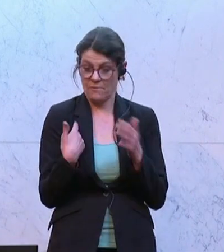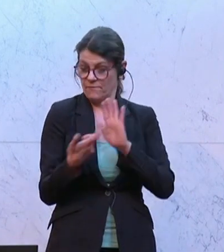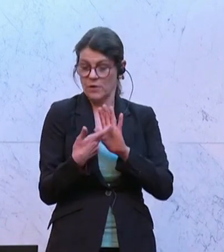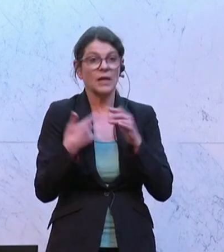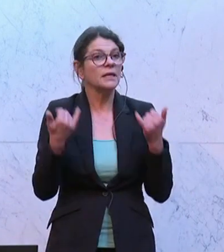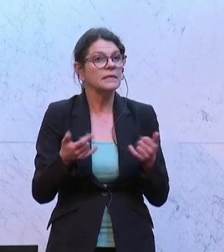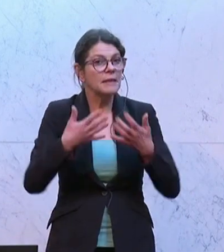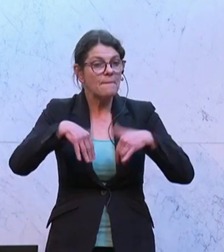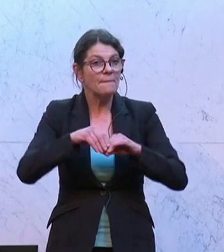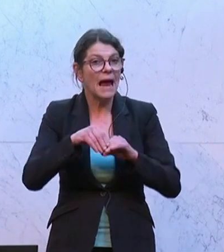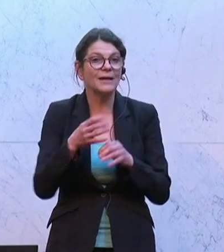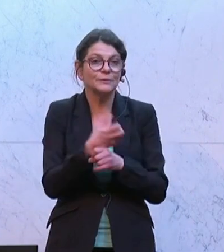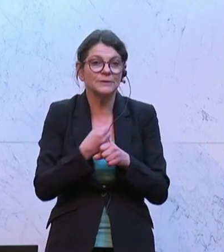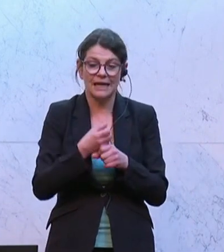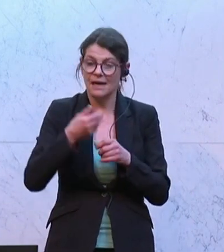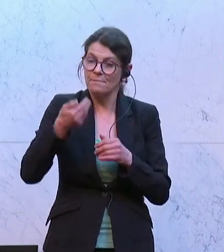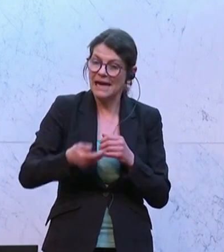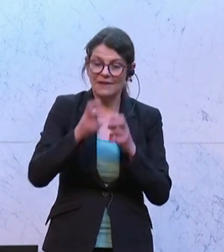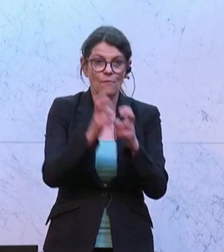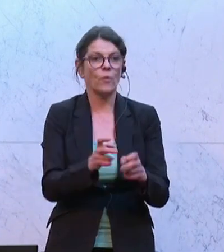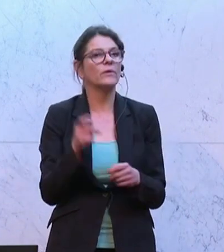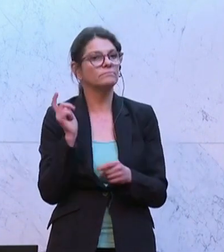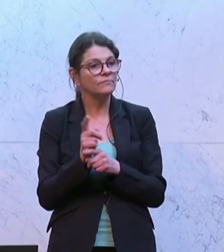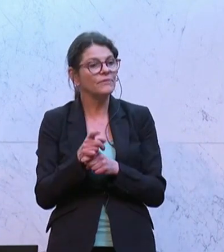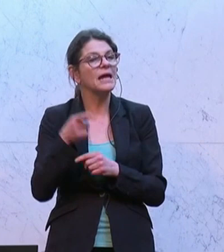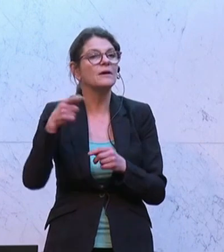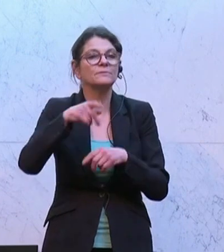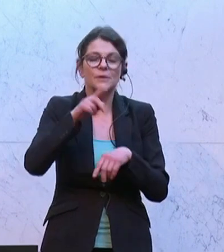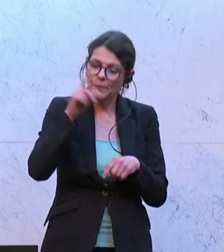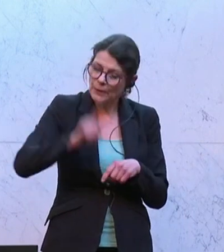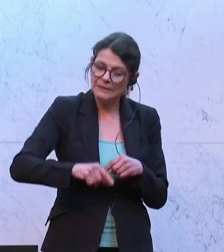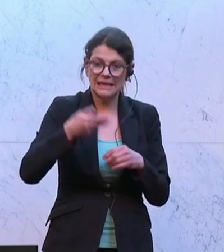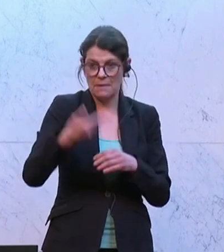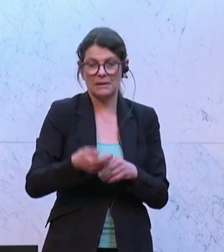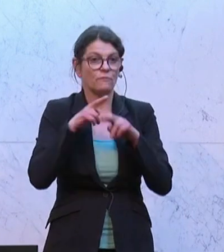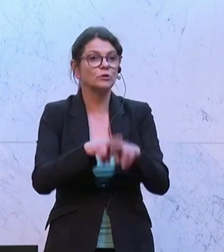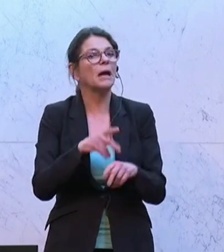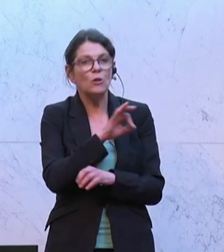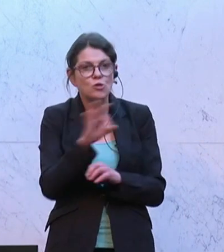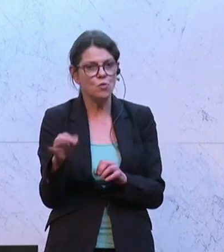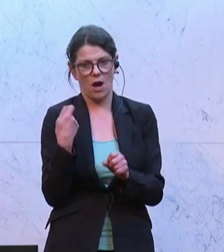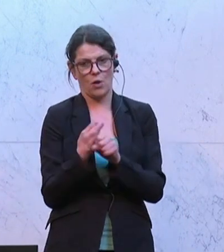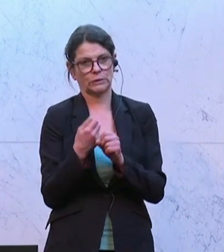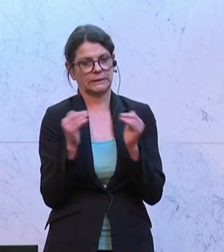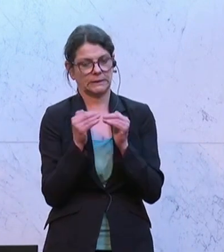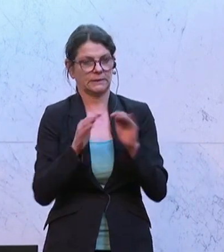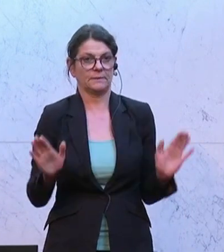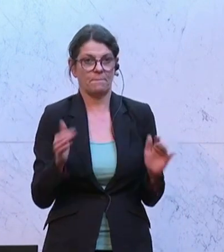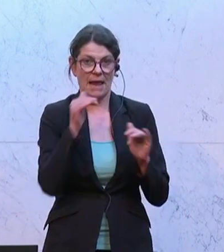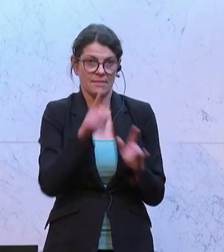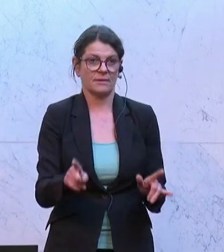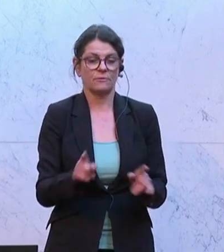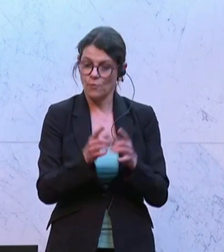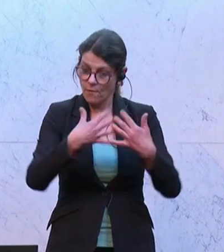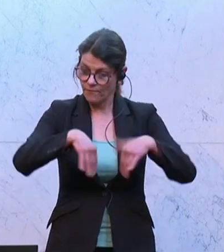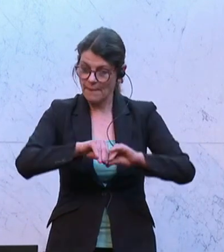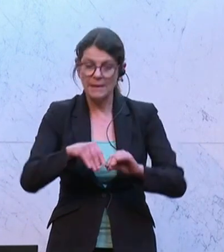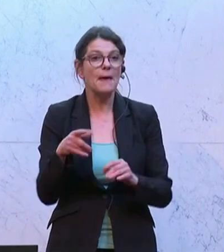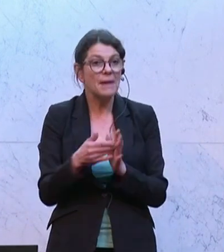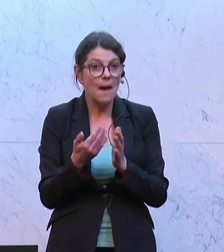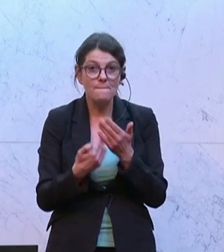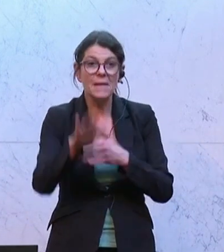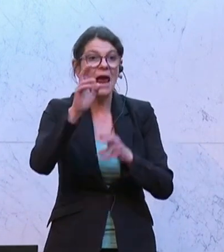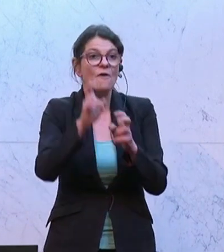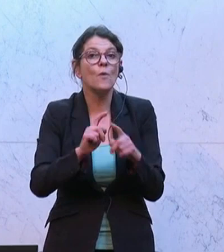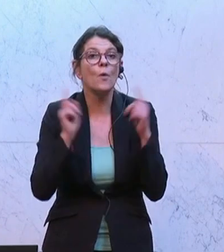allem gemeinnützige Mietwohnungen, die eine günstige Miete zum Kostendeckungsprinzip garantieren. Und ganz besonders wichtig ist es für Familien, die mehr Wohnraum